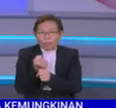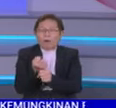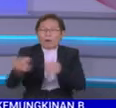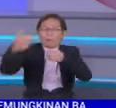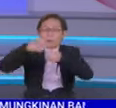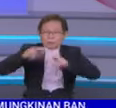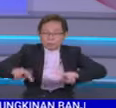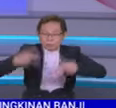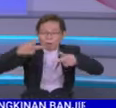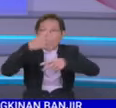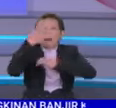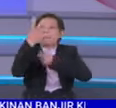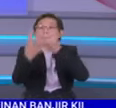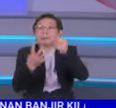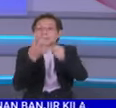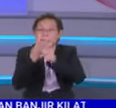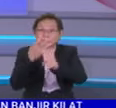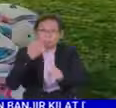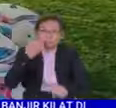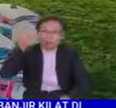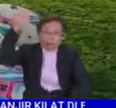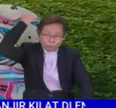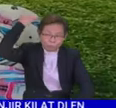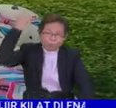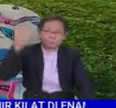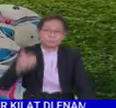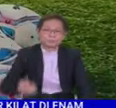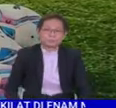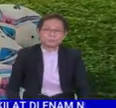separuh akhir 4 tahun lalu.